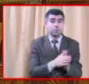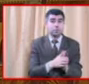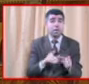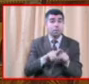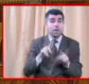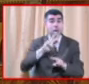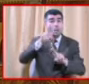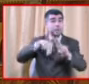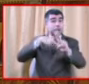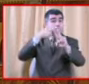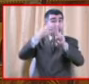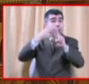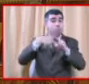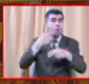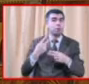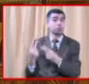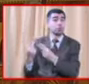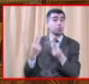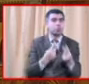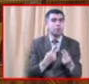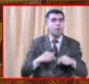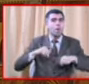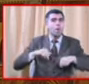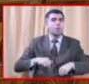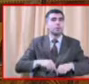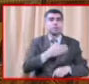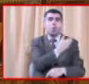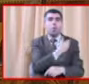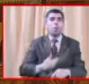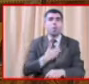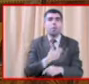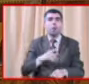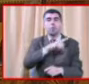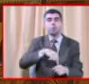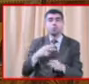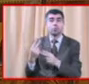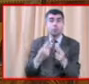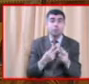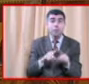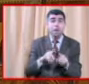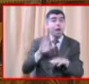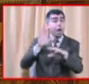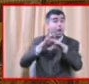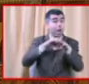بالجواب ديالو ديال حضور الحكومة، فاجأنا بأنه هذا الشيء كان في علم الجميع،